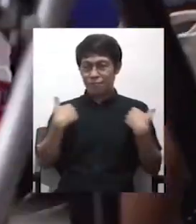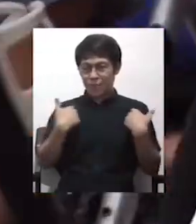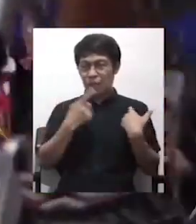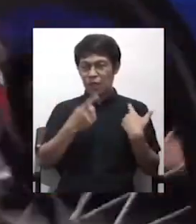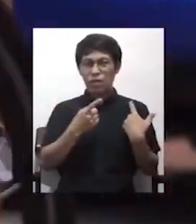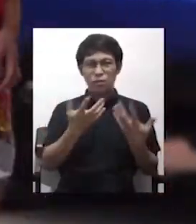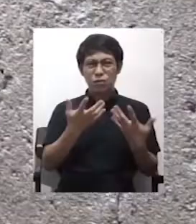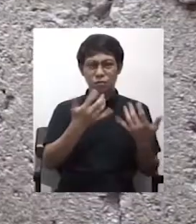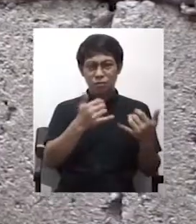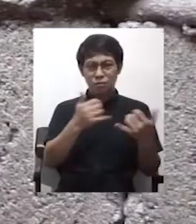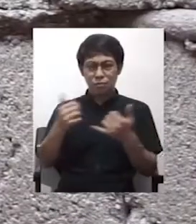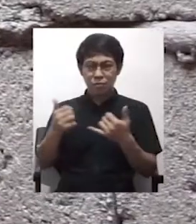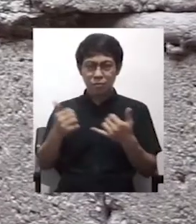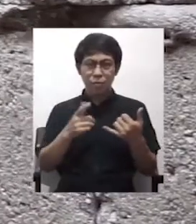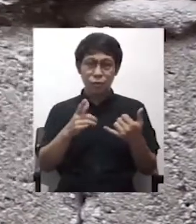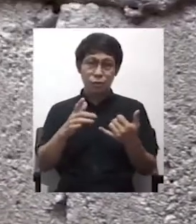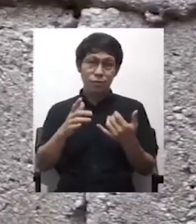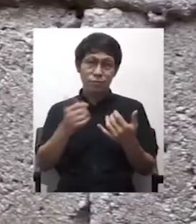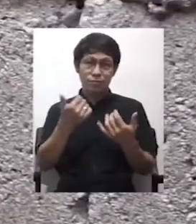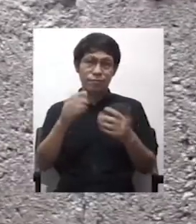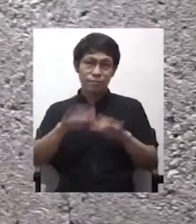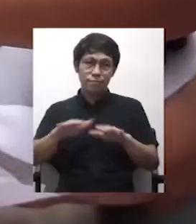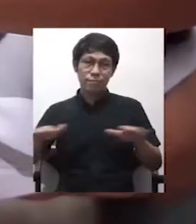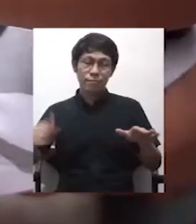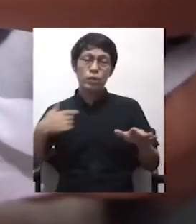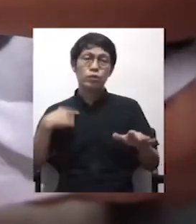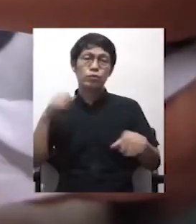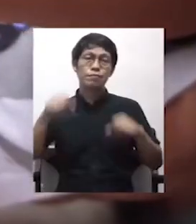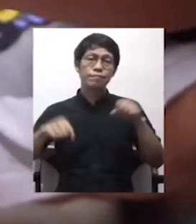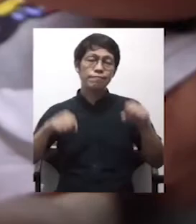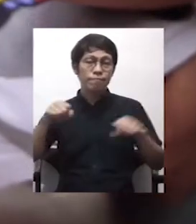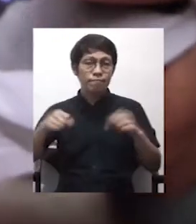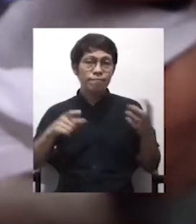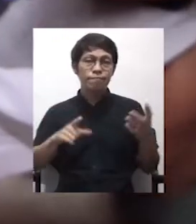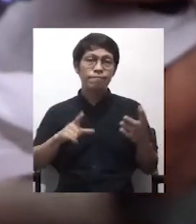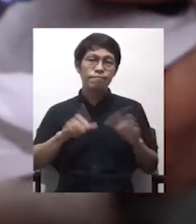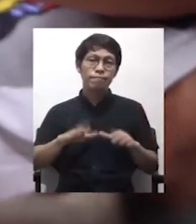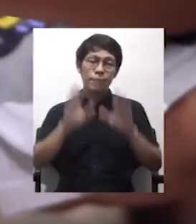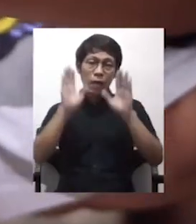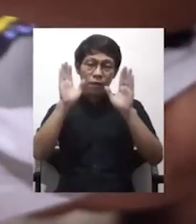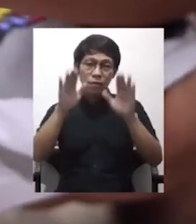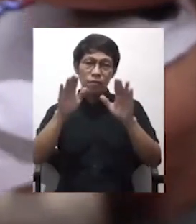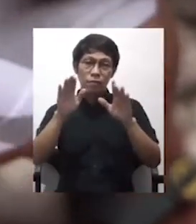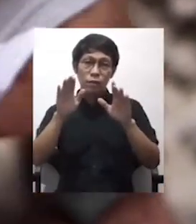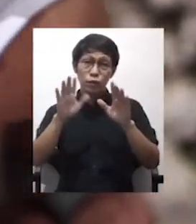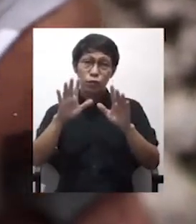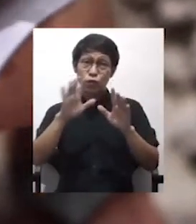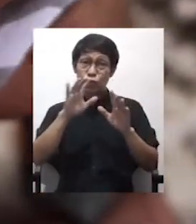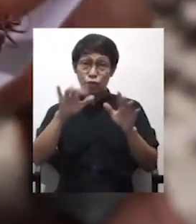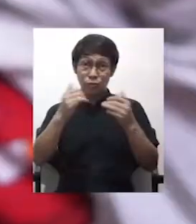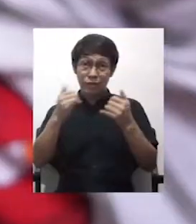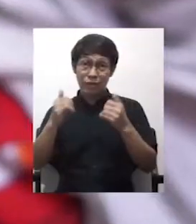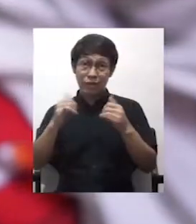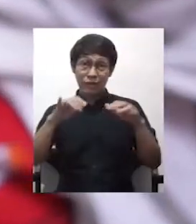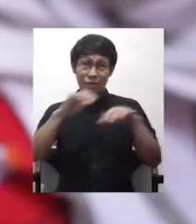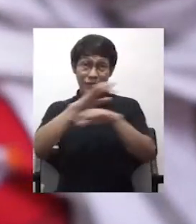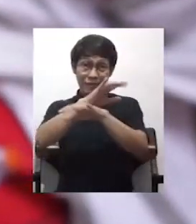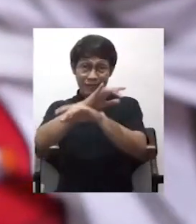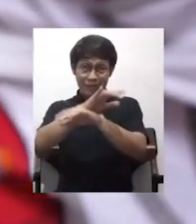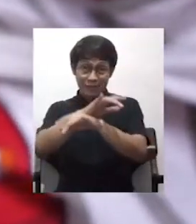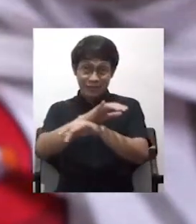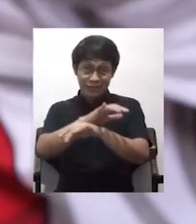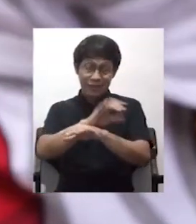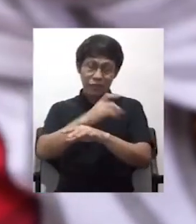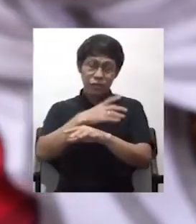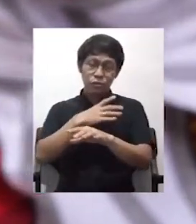bata eh. Tapos nagbabike, nagbabola, lalo na po yung gagamba. ayaw din namin na tumatak sa utak niya na ganun na